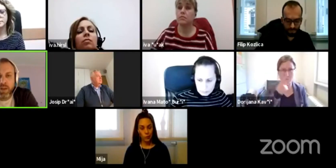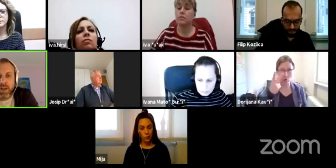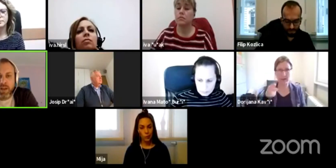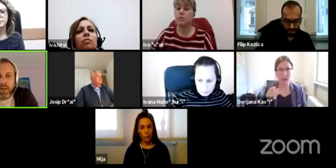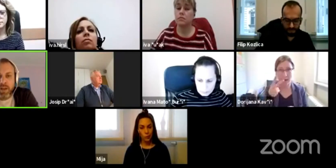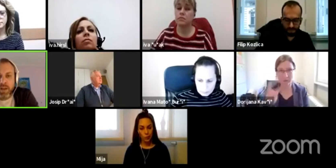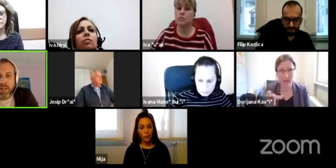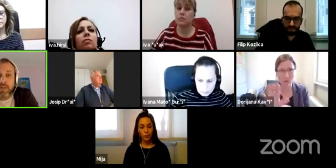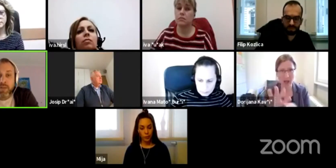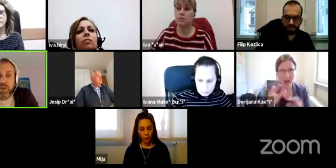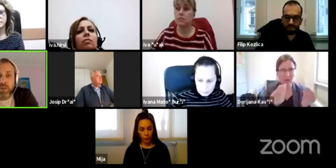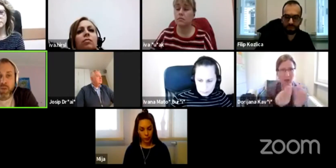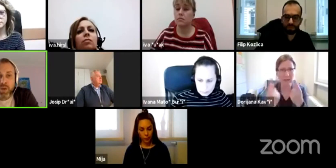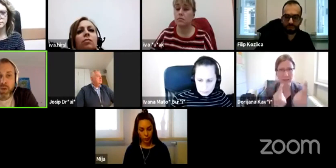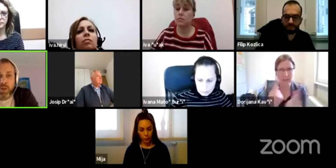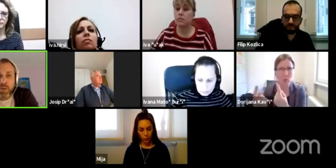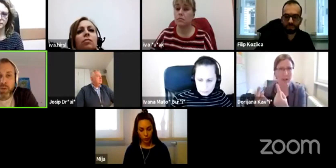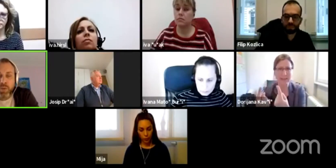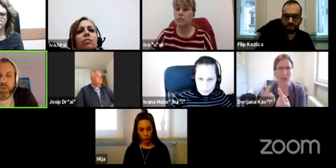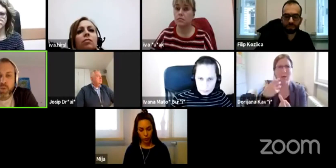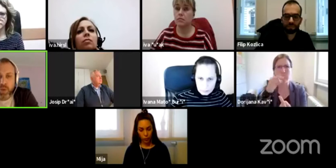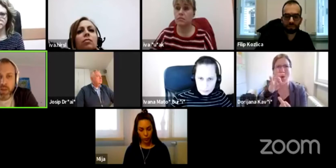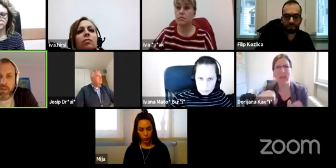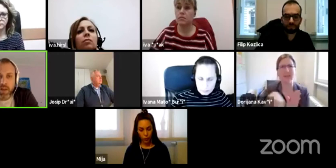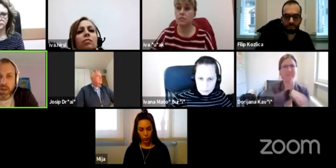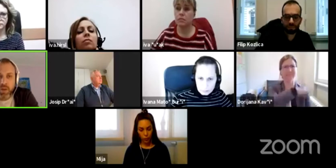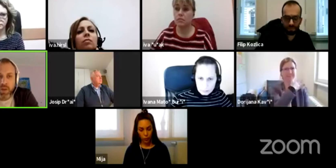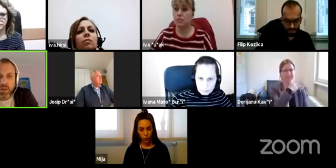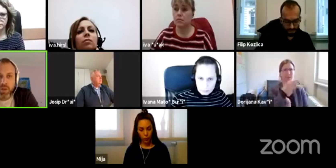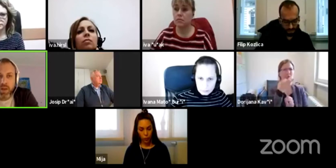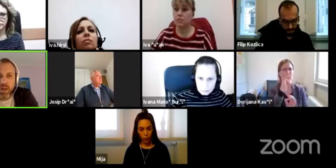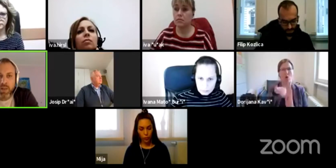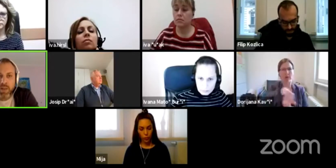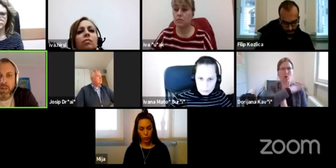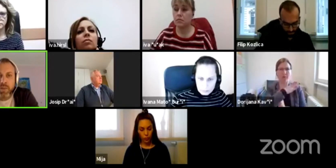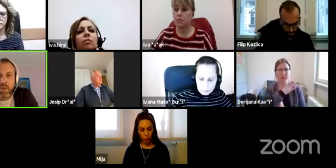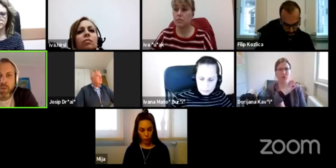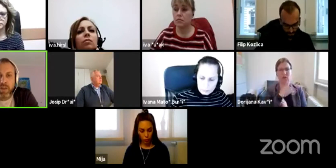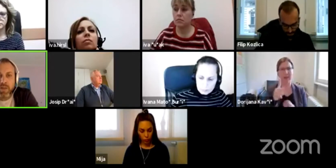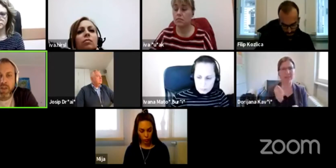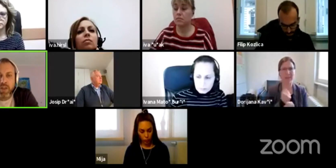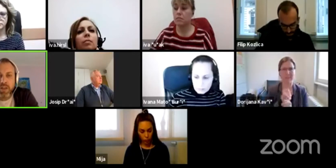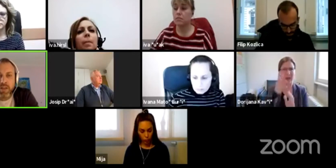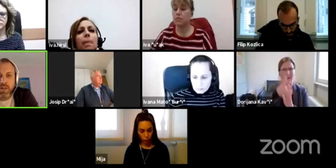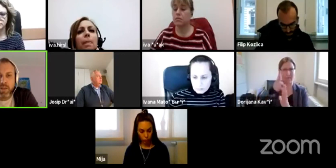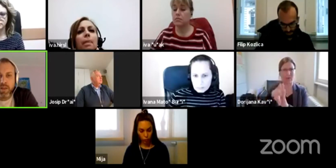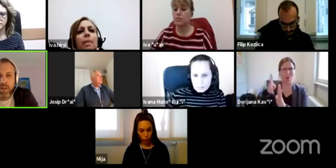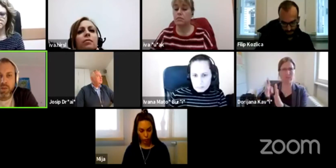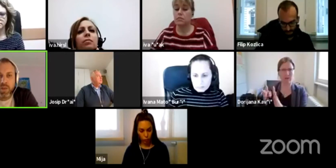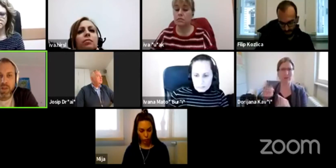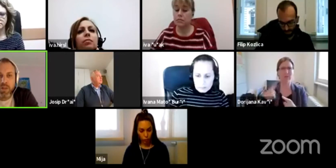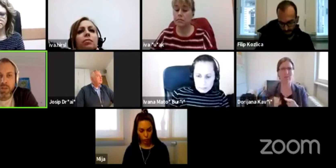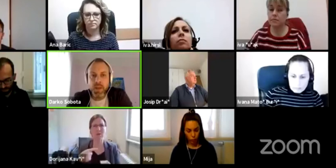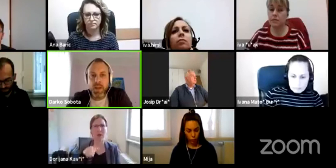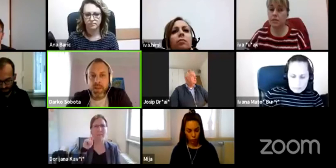doma i ne završiti možda obradu, upozoriti ih svakako na to, ali ja mislim da mi moramo prije svega štititi sebe, jer